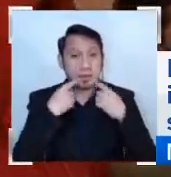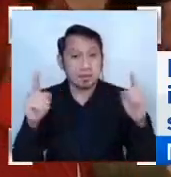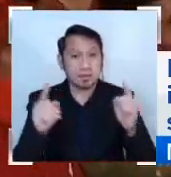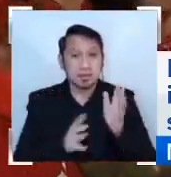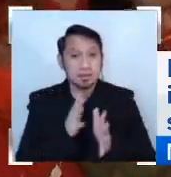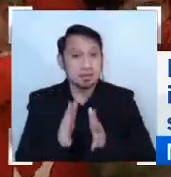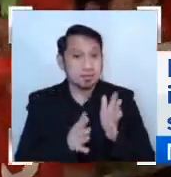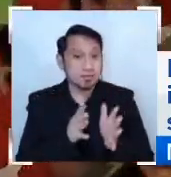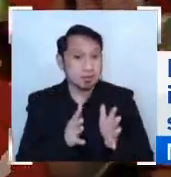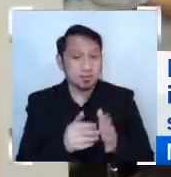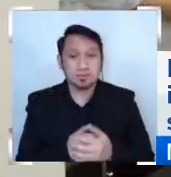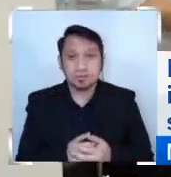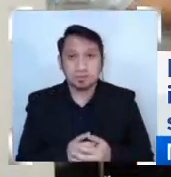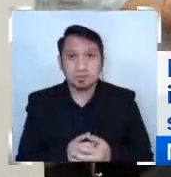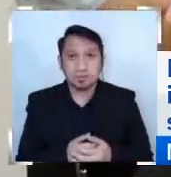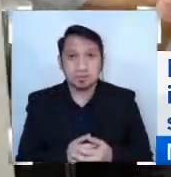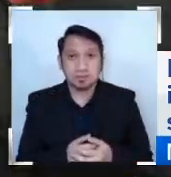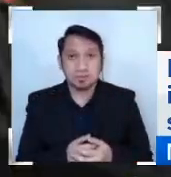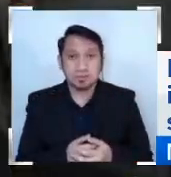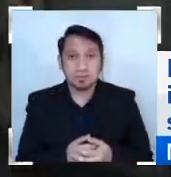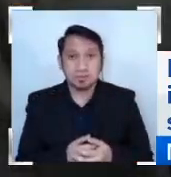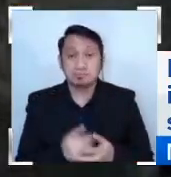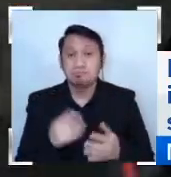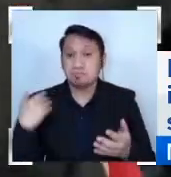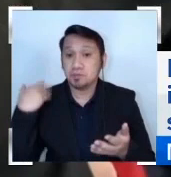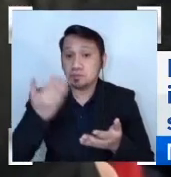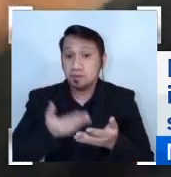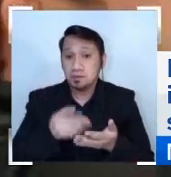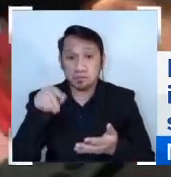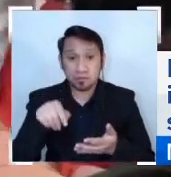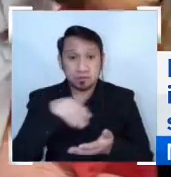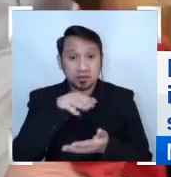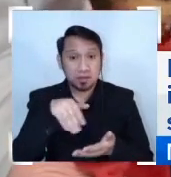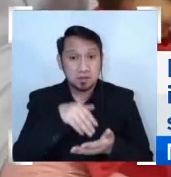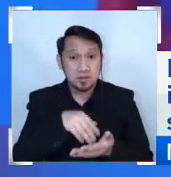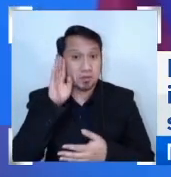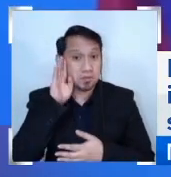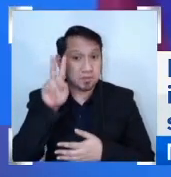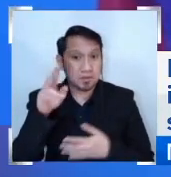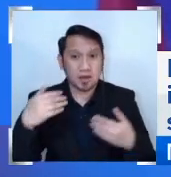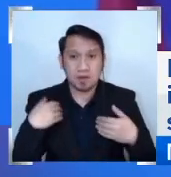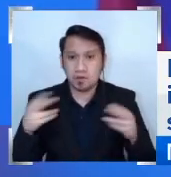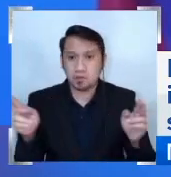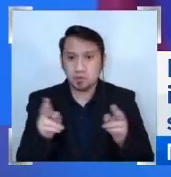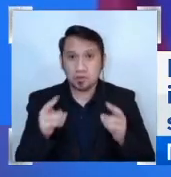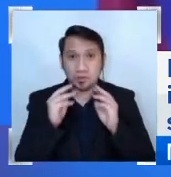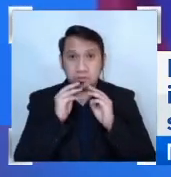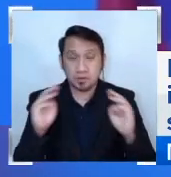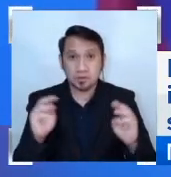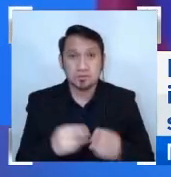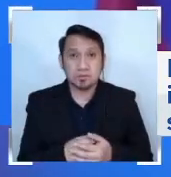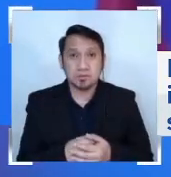Marcos sa partial at unofficial tally. Dumating din kagabi sa headquarters si Marcos at nagbigay ng maikling mensahe. Kahit hindi pa tapos